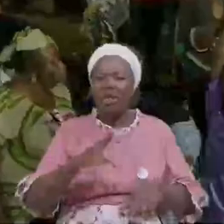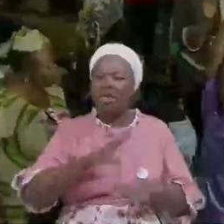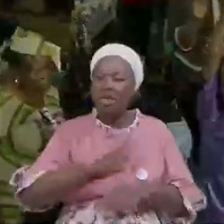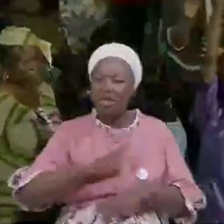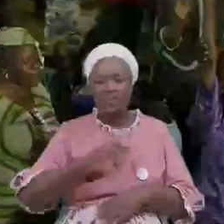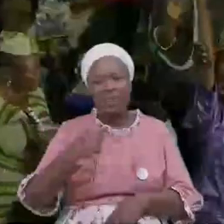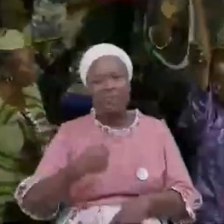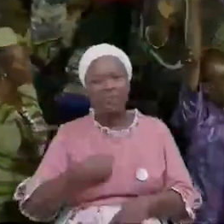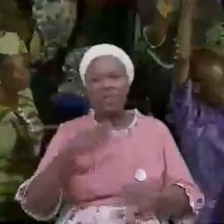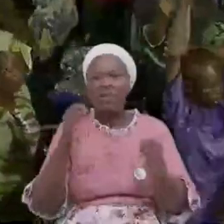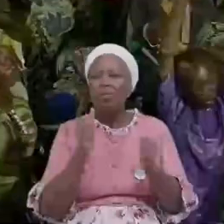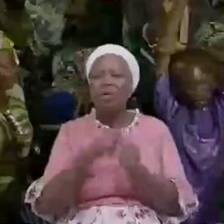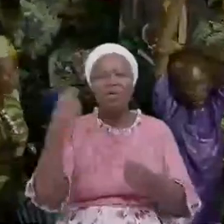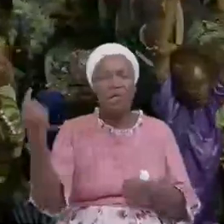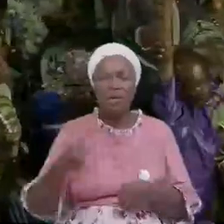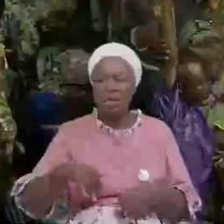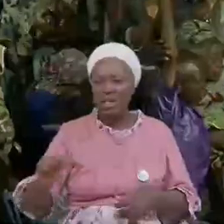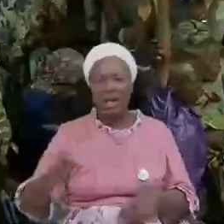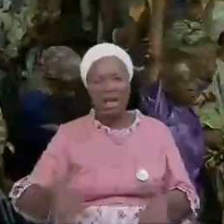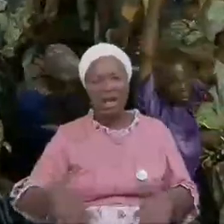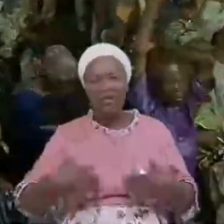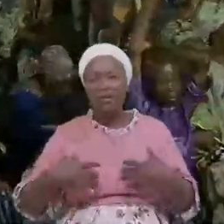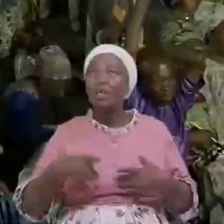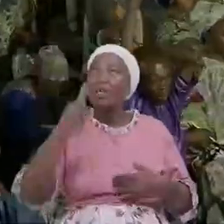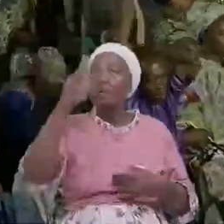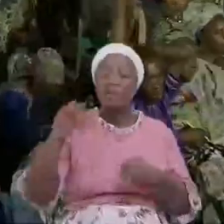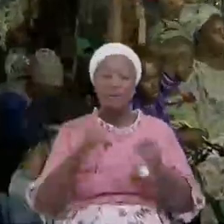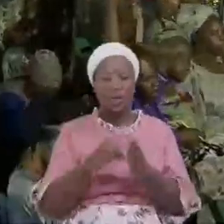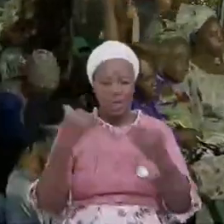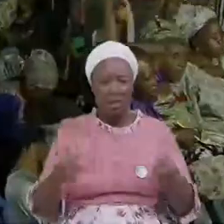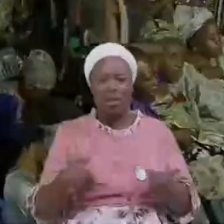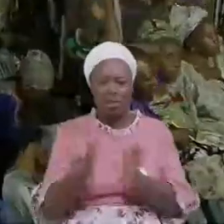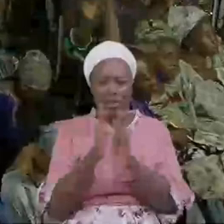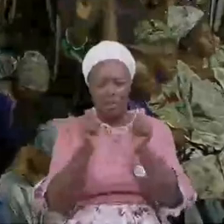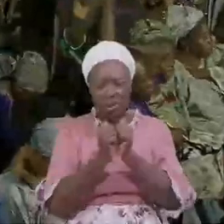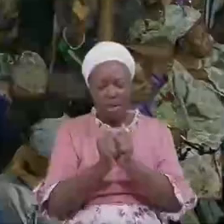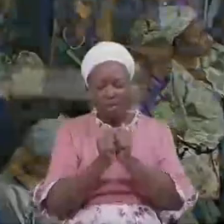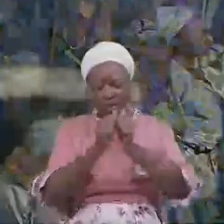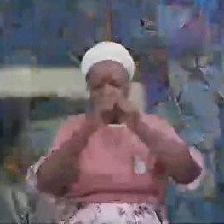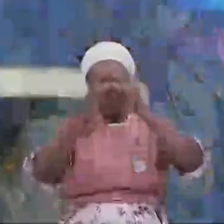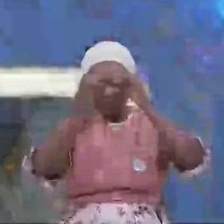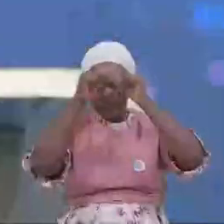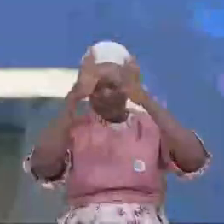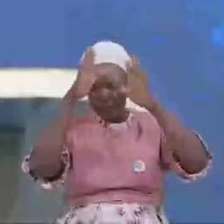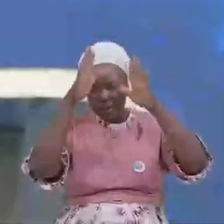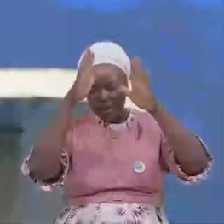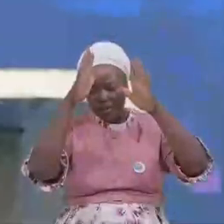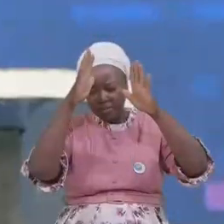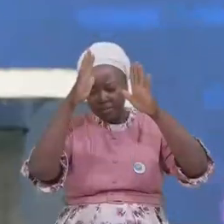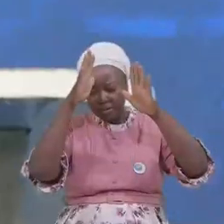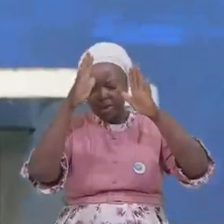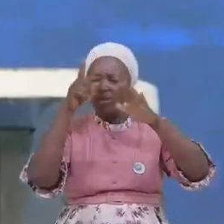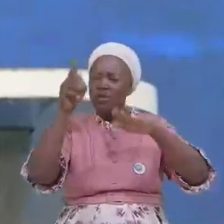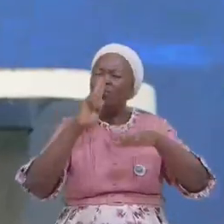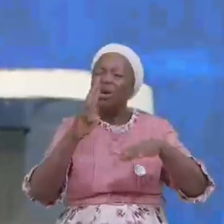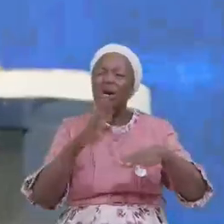satisfais-moi de la vie éternelle. Il le fera maintenant. Prions ensemble. Père, tu es un